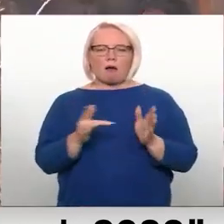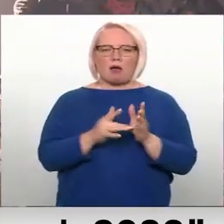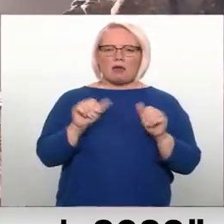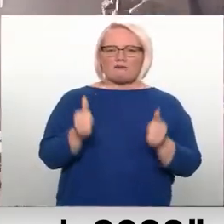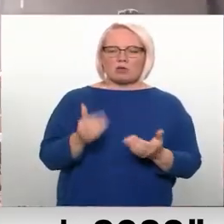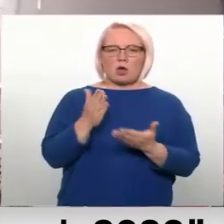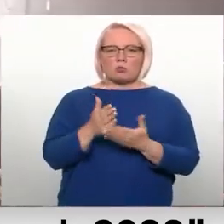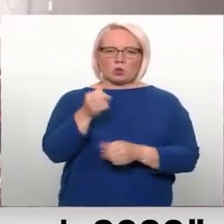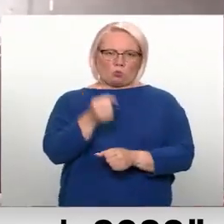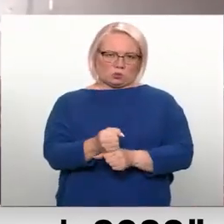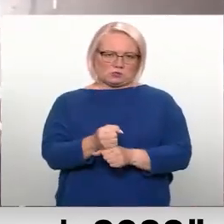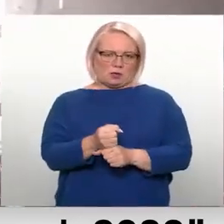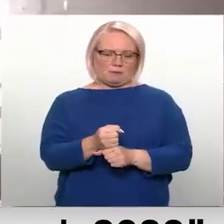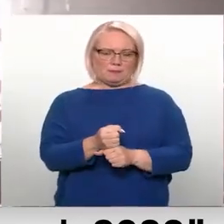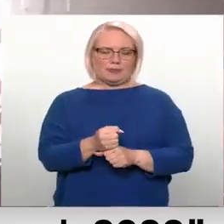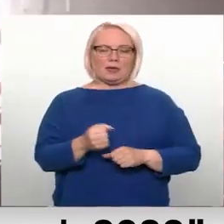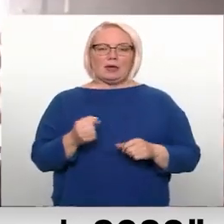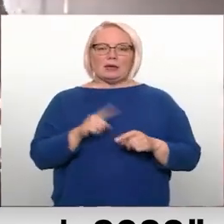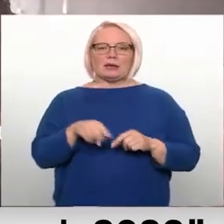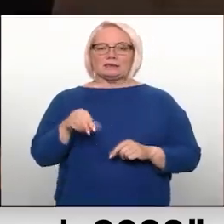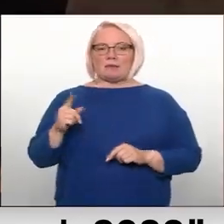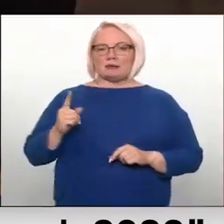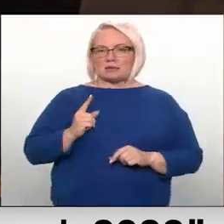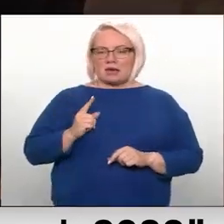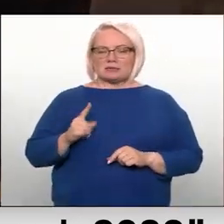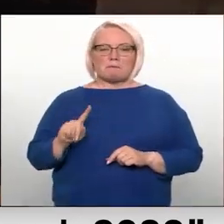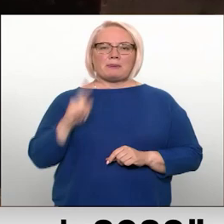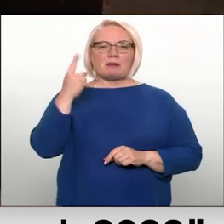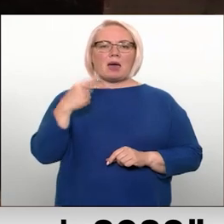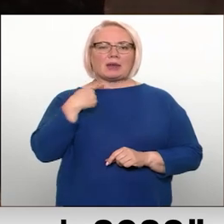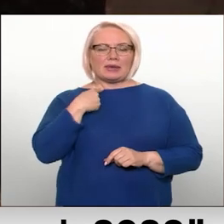ostā. Līdz ar zemesardzes